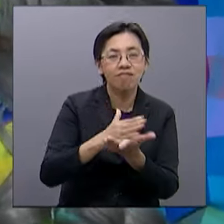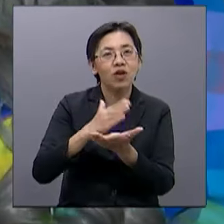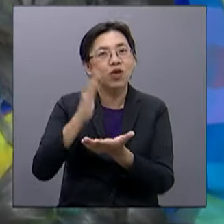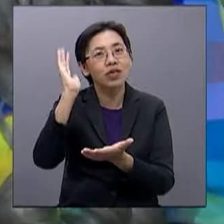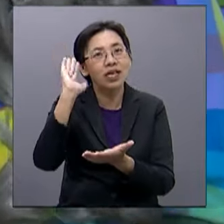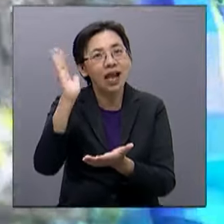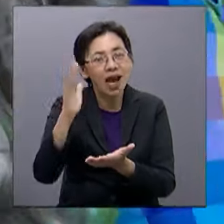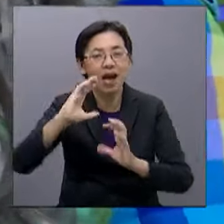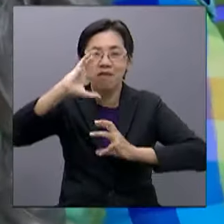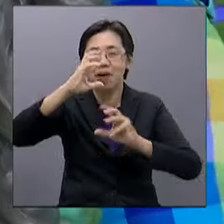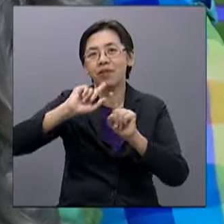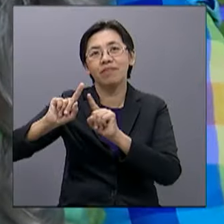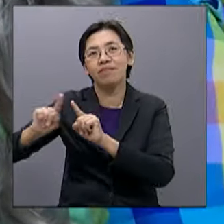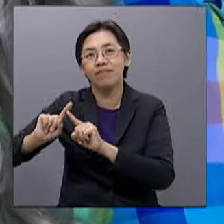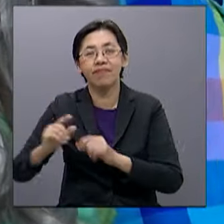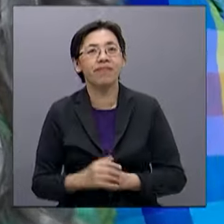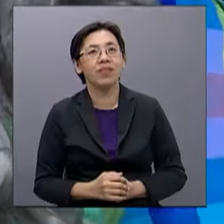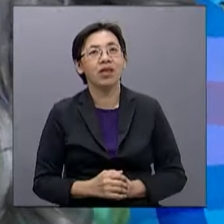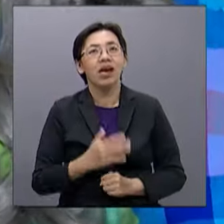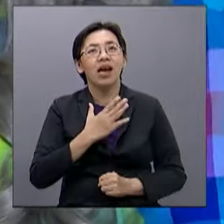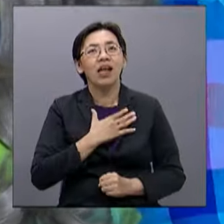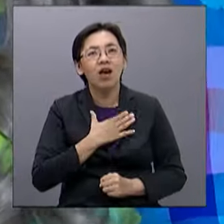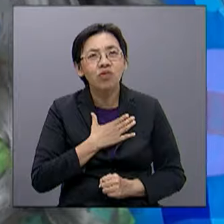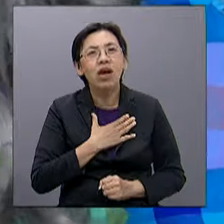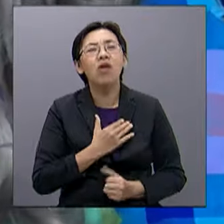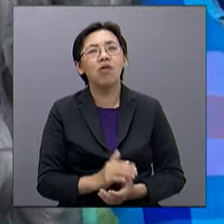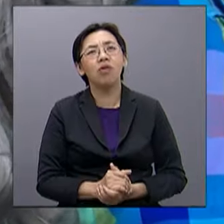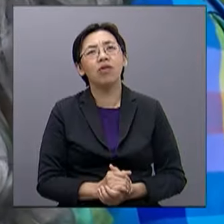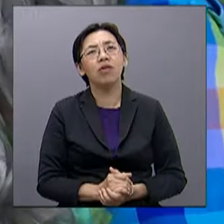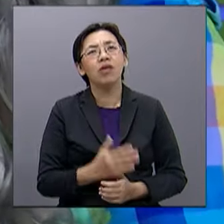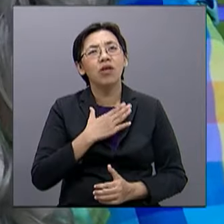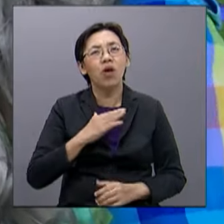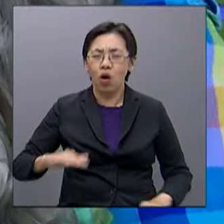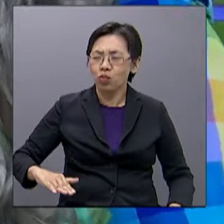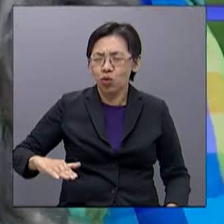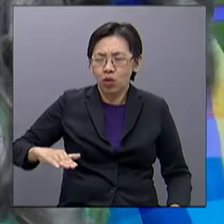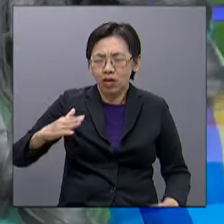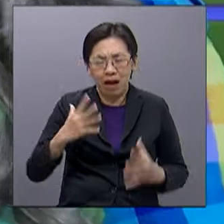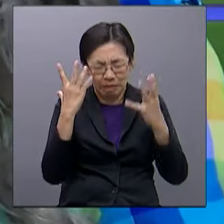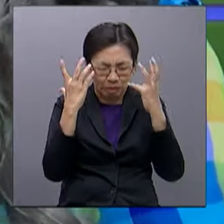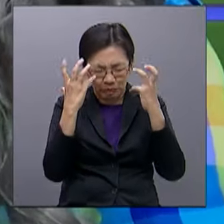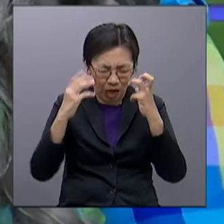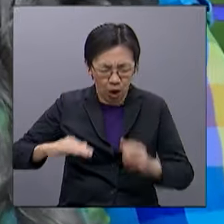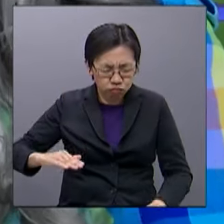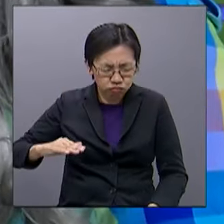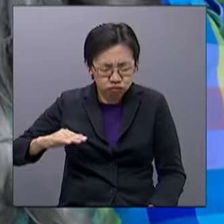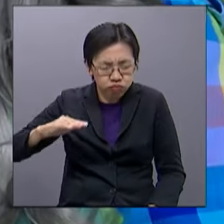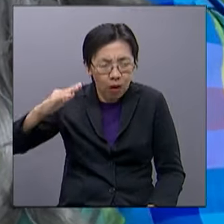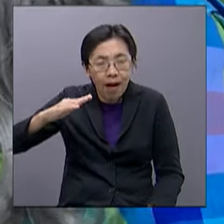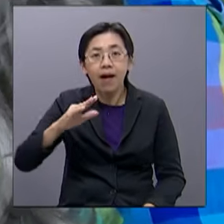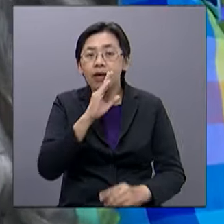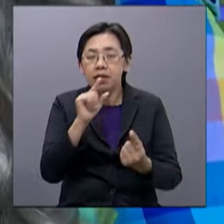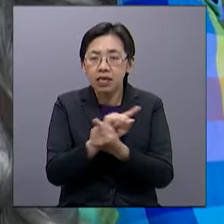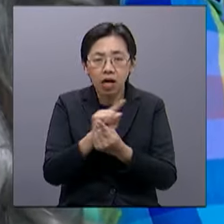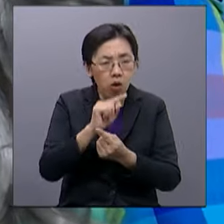ต่ตามภาพยนตร์ต่างๆค่ะที่เหมือนเราถูกหล่อหลอมแล้วก็กดดันเติบโตมาท่ามกลางความกดดันมาโดยตลอดซึ่งถ้าเราสามารถสร้างสังคมที่ดีตร